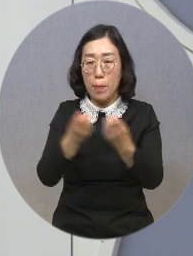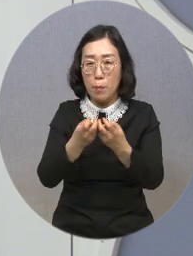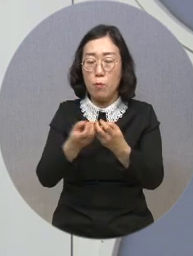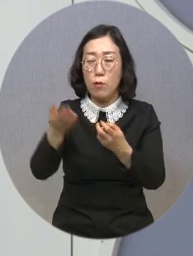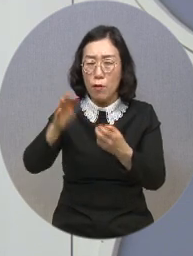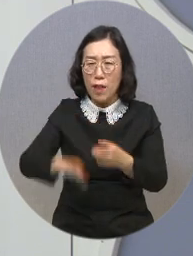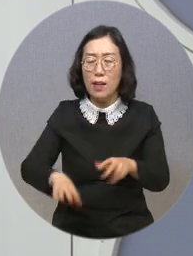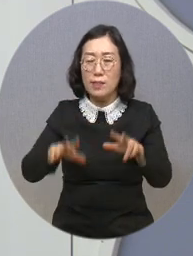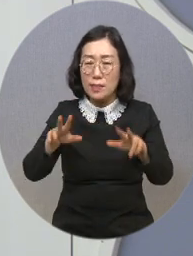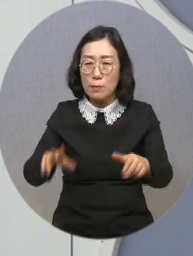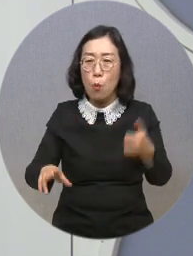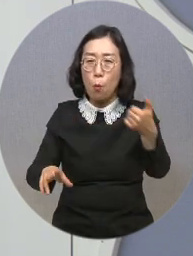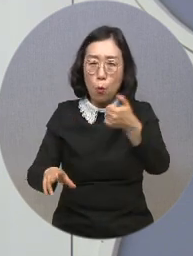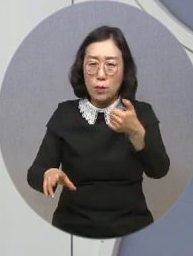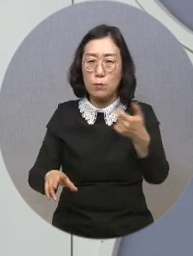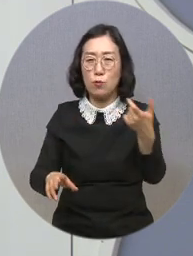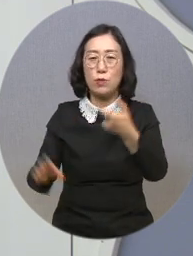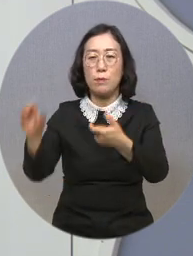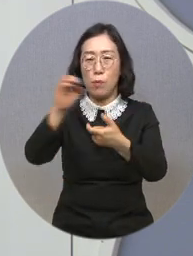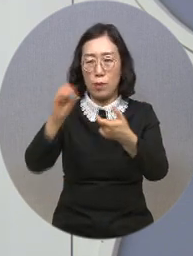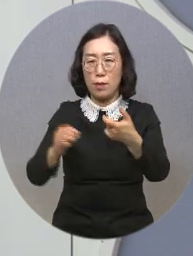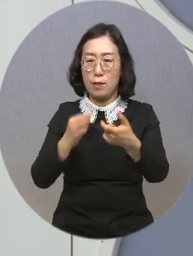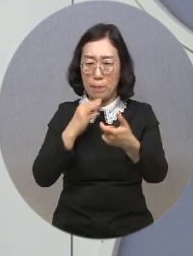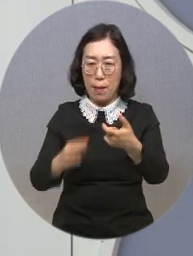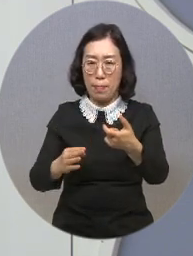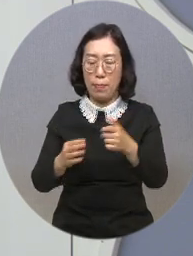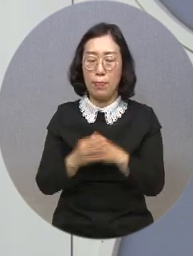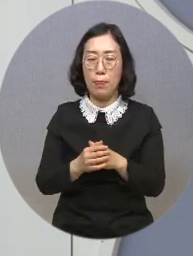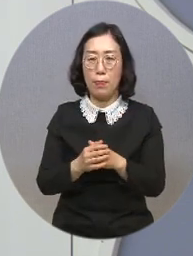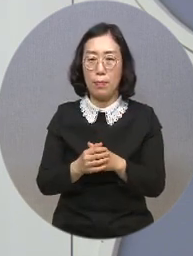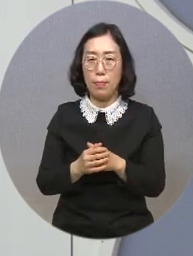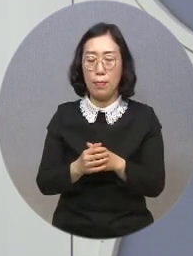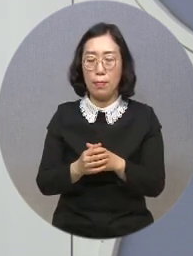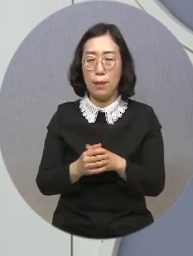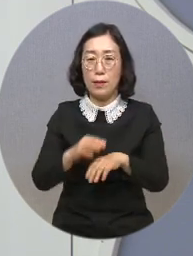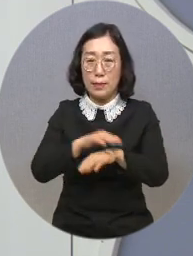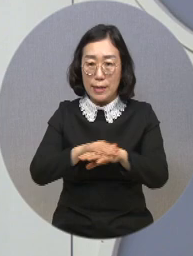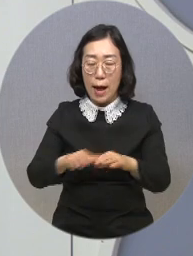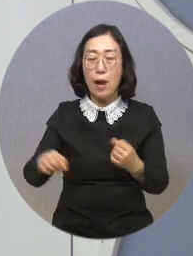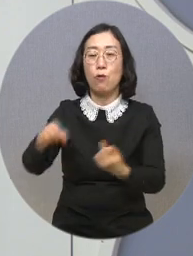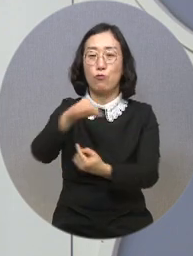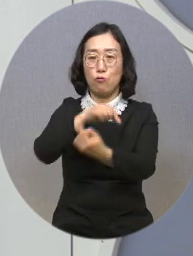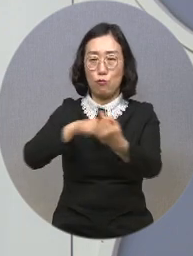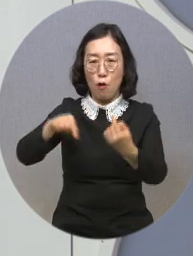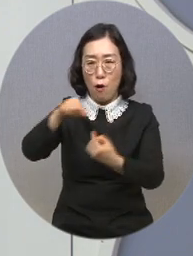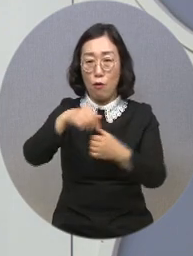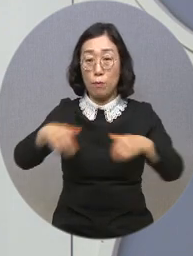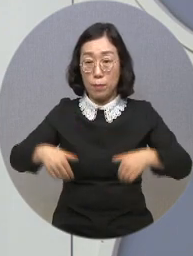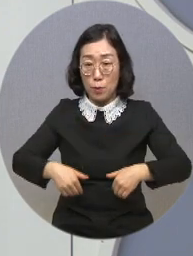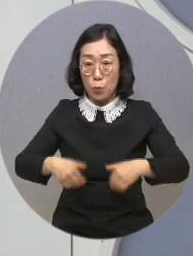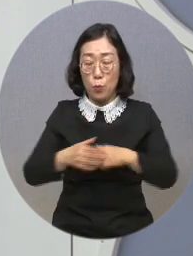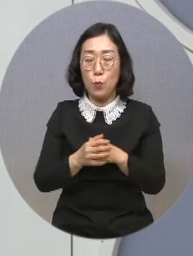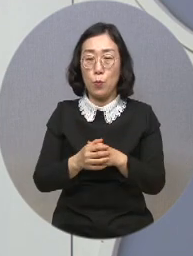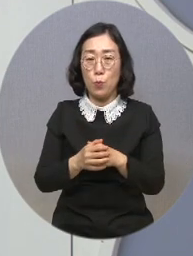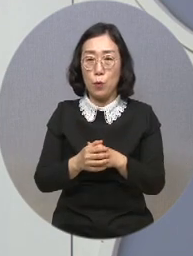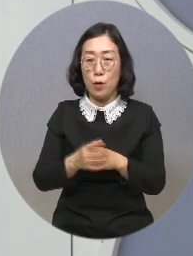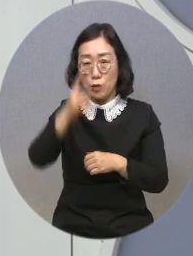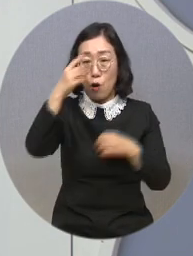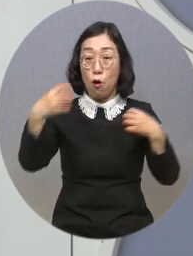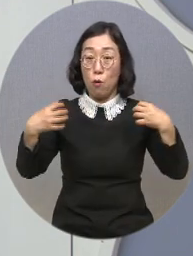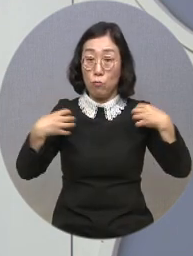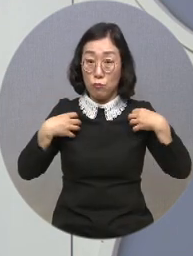50%에서 60% 수준밖에 없다. 그래서 잘 운영을 해야 되겠는데 그런 면에서 이제